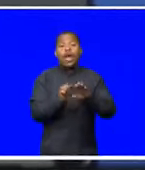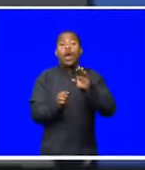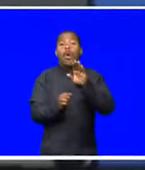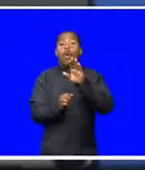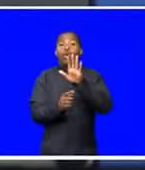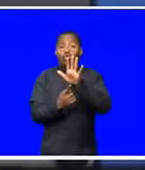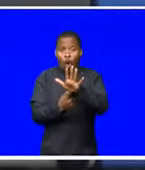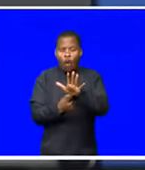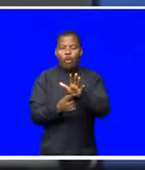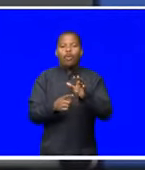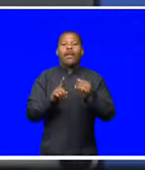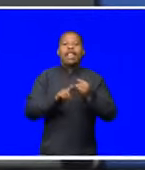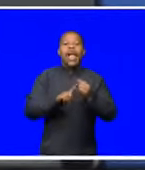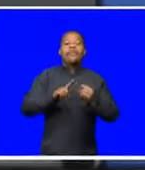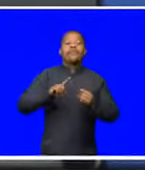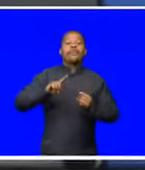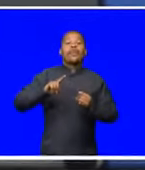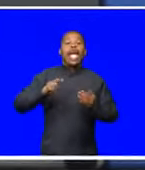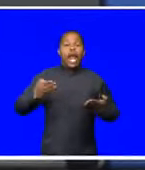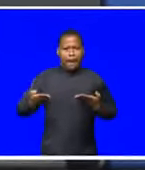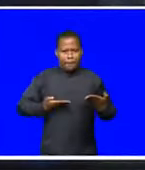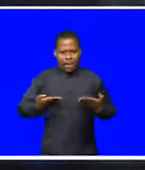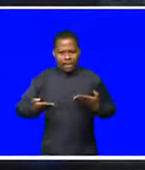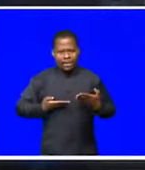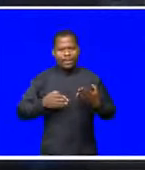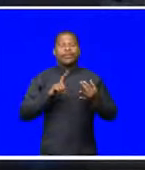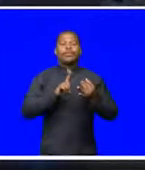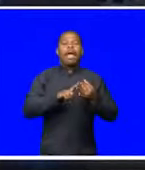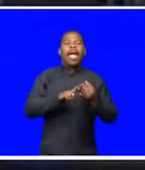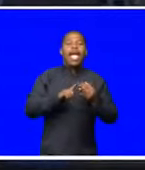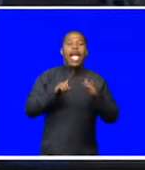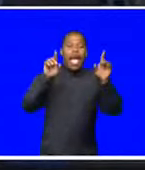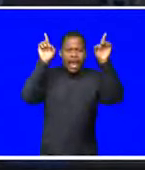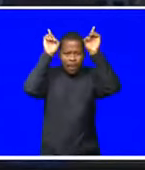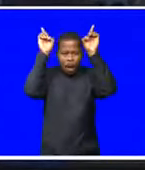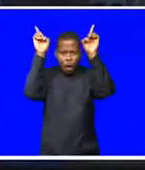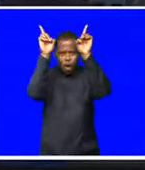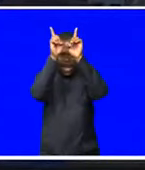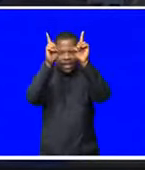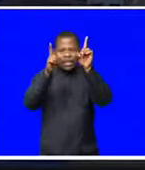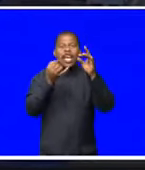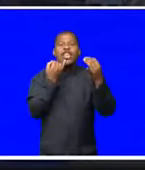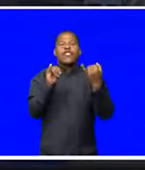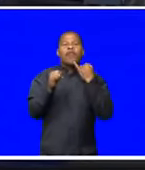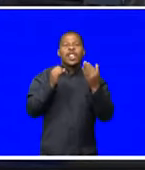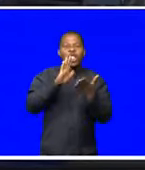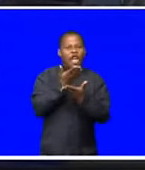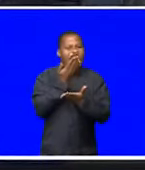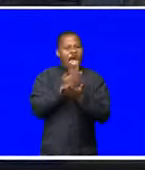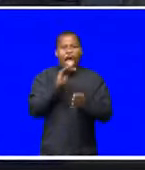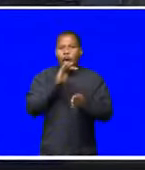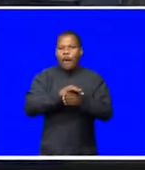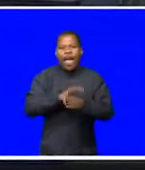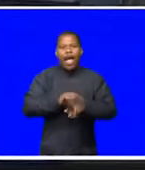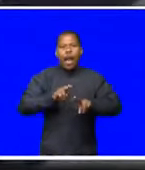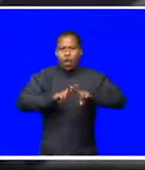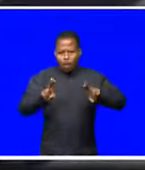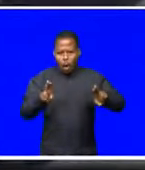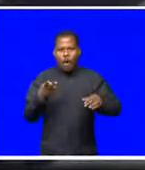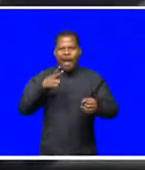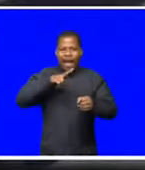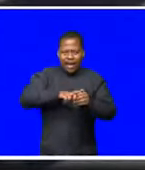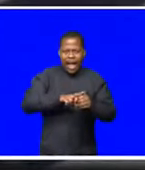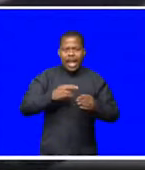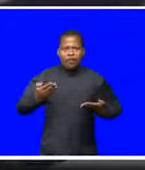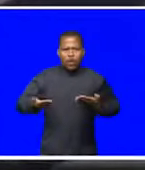nemakolishi kude imithetho amanyuvesi atishaya indiva ngemivu yabachashi labasakhula kanye nekushoda kwetimali